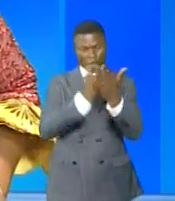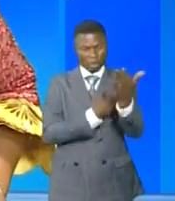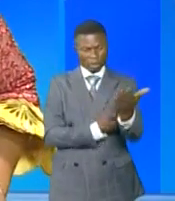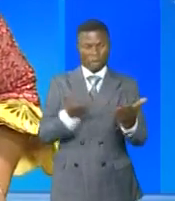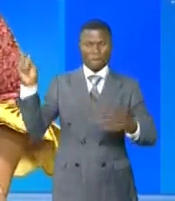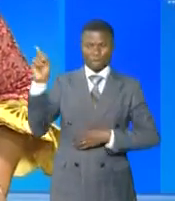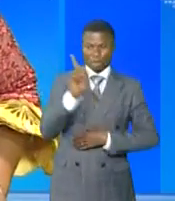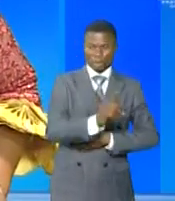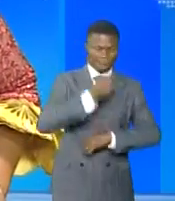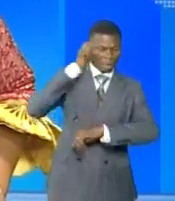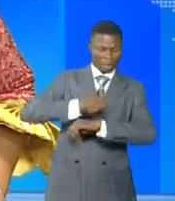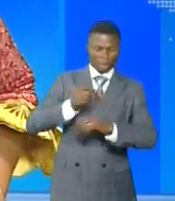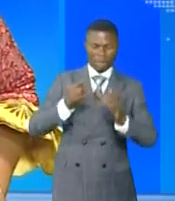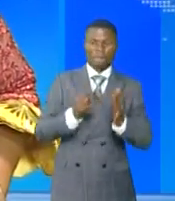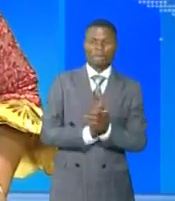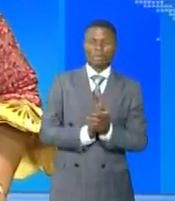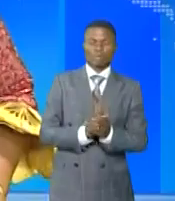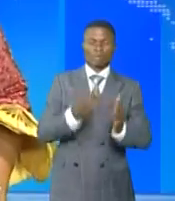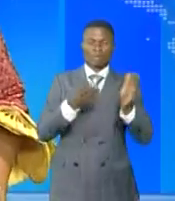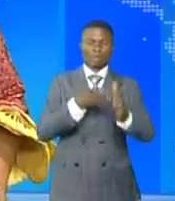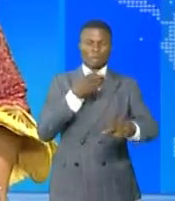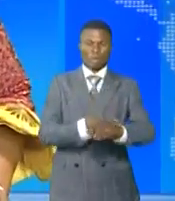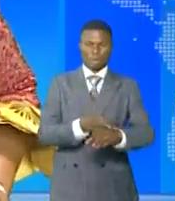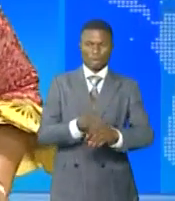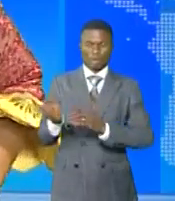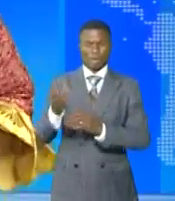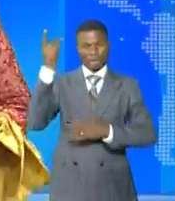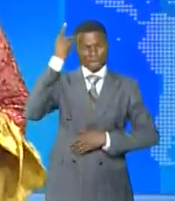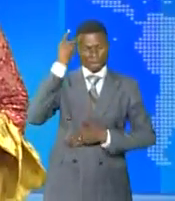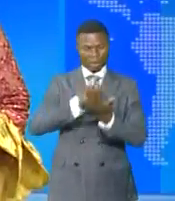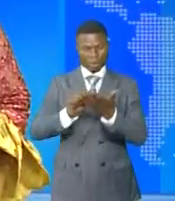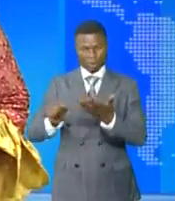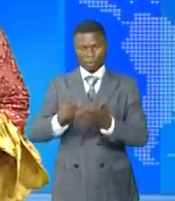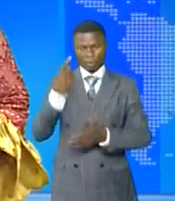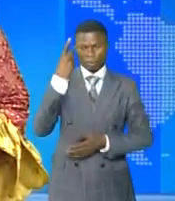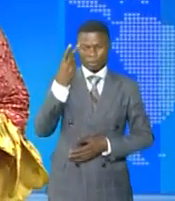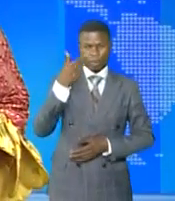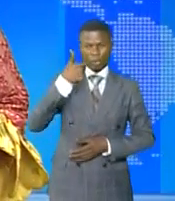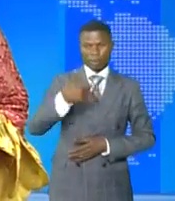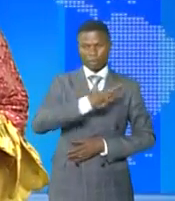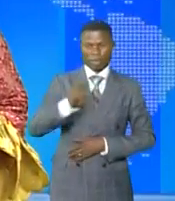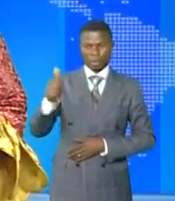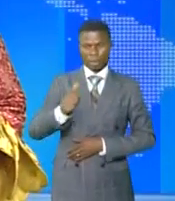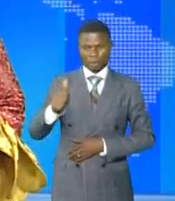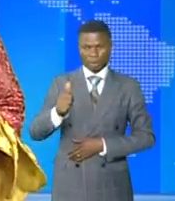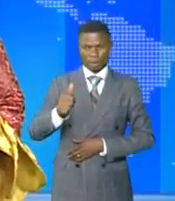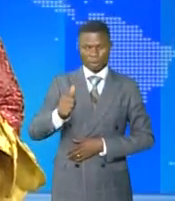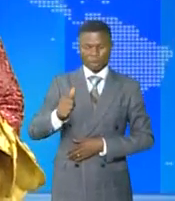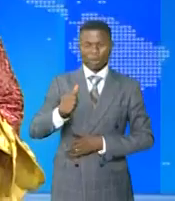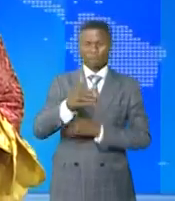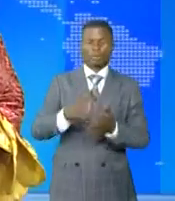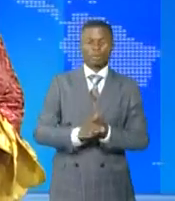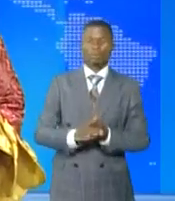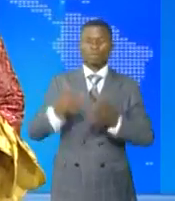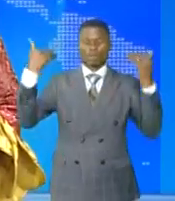présenter à l'audience susindiquée à 9h du matin, faite à Kinshasa, le 2 février 2021, pour le greffier en chef empêché,